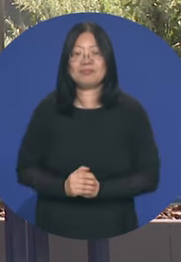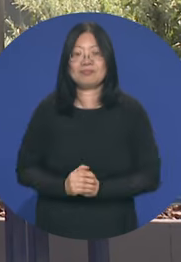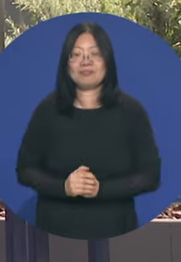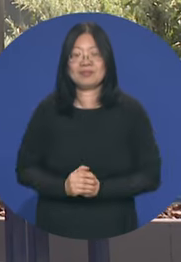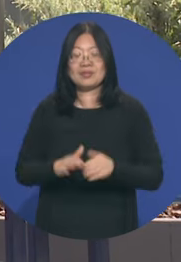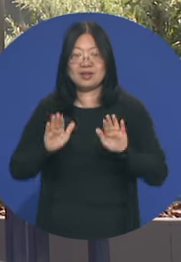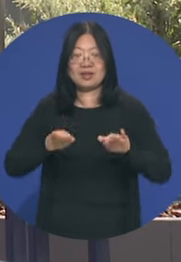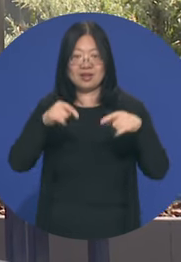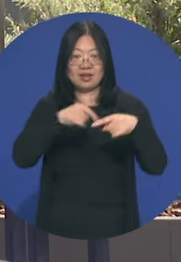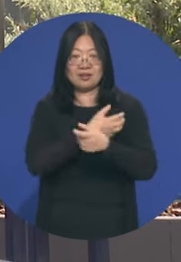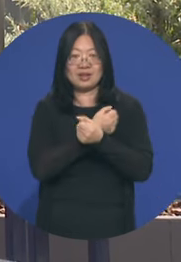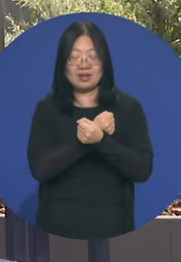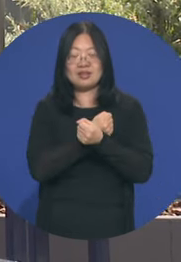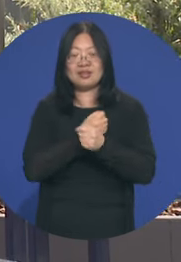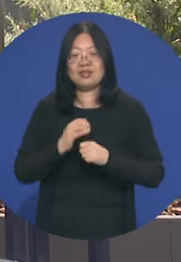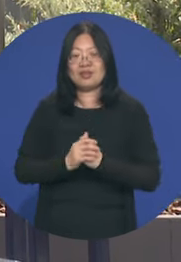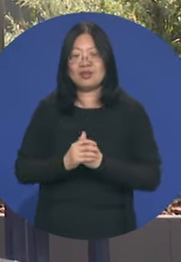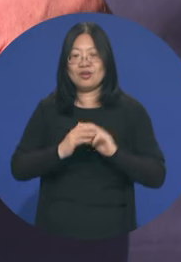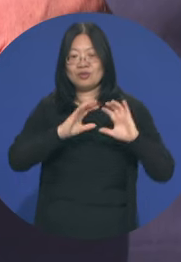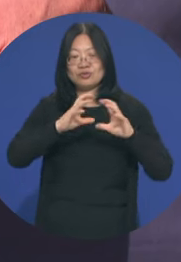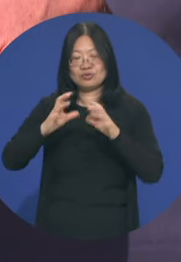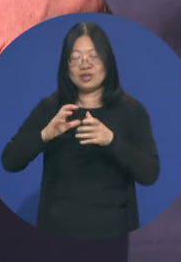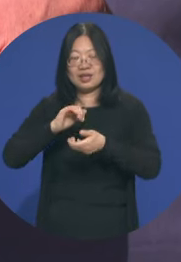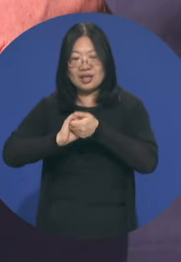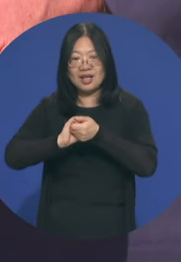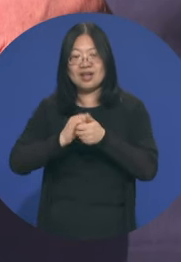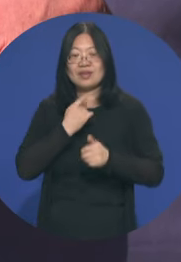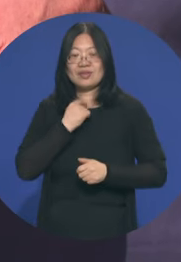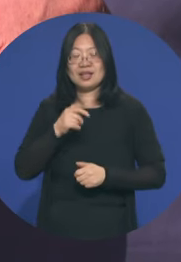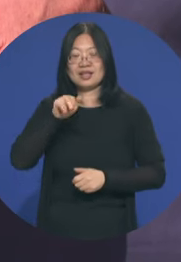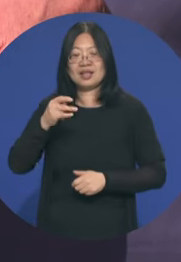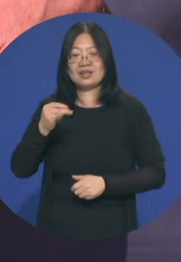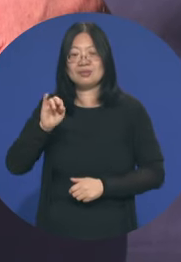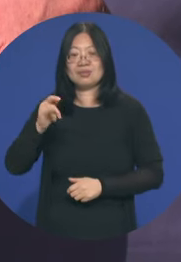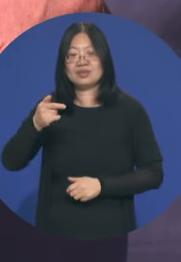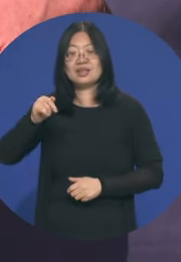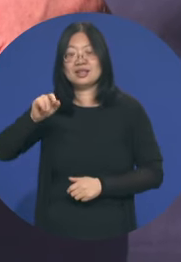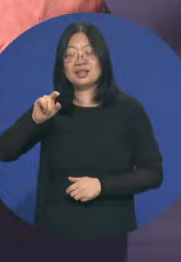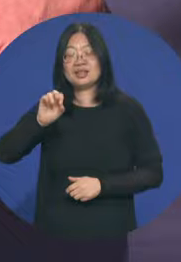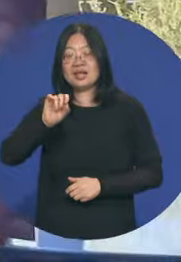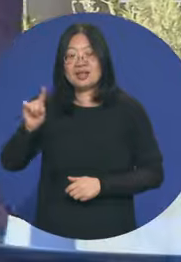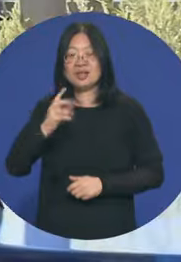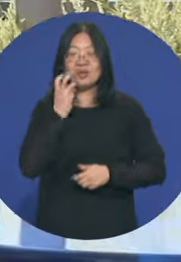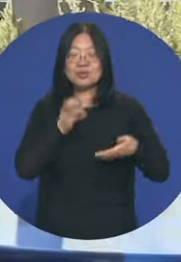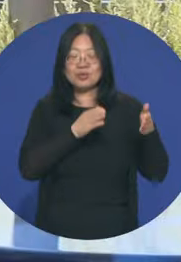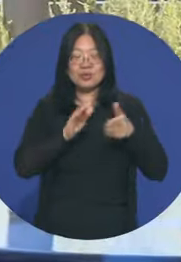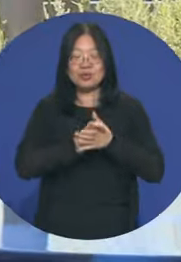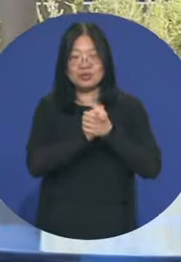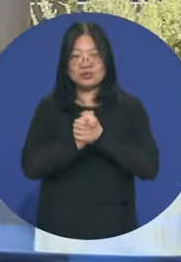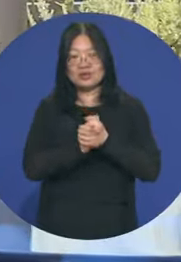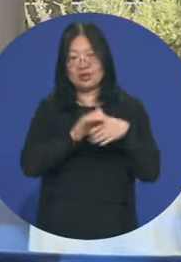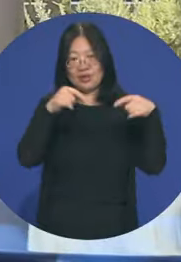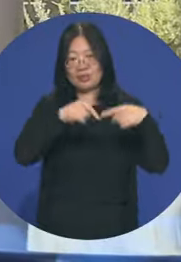계획입니다. 특히 이번 협약은 그동안 국가 단위로 교류를 맺어왔던 캘리포니아가